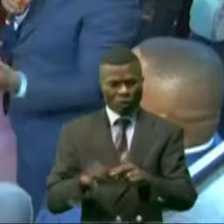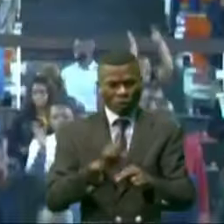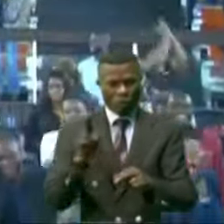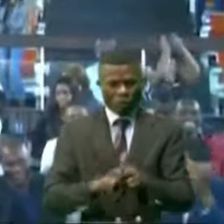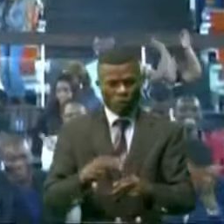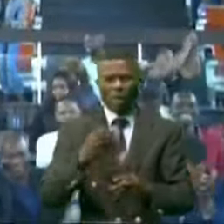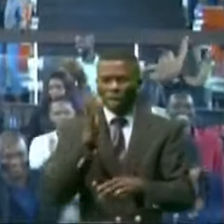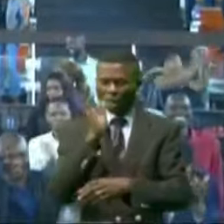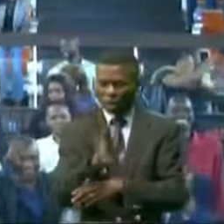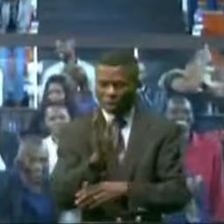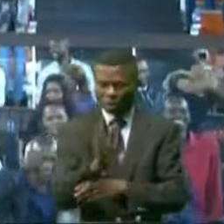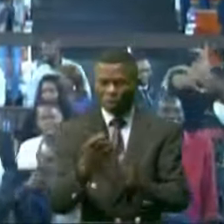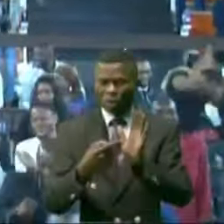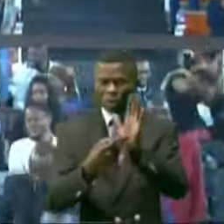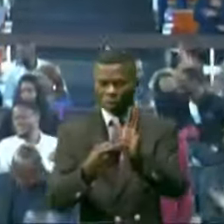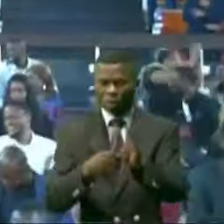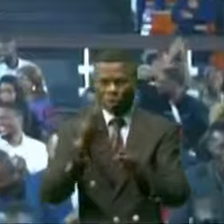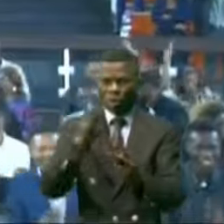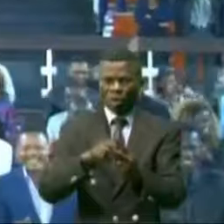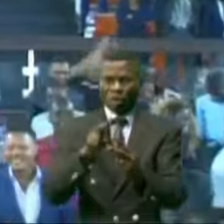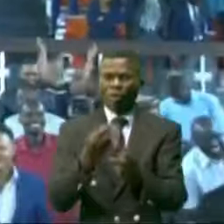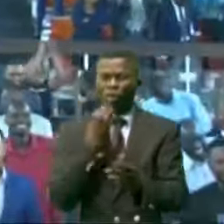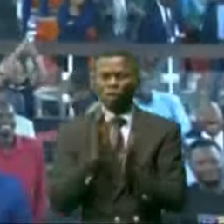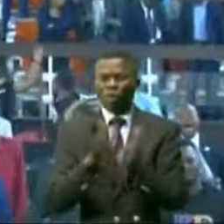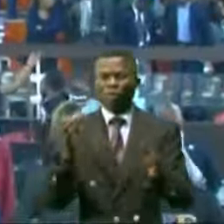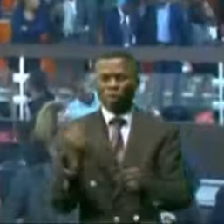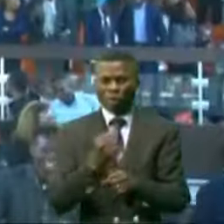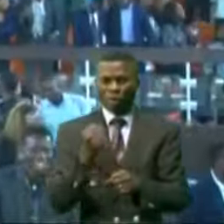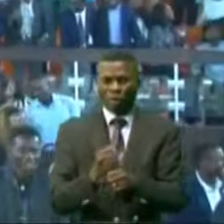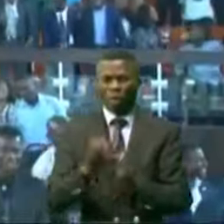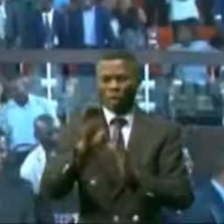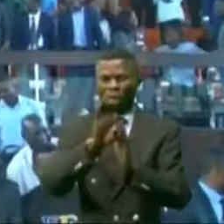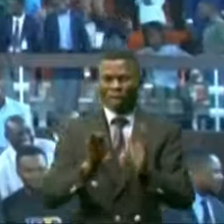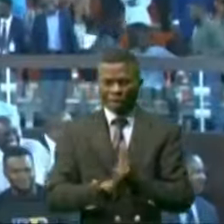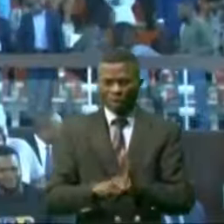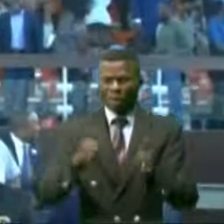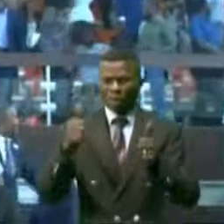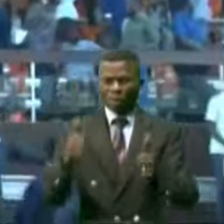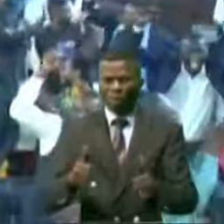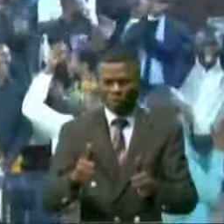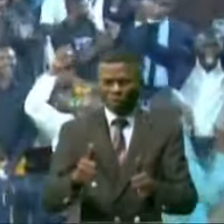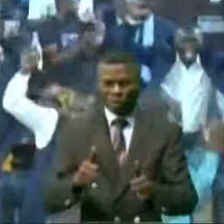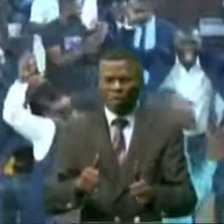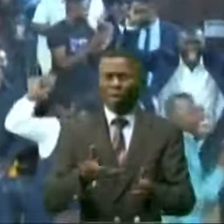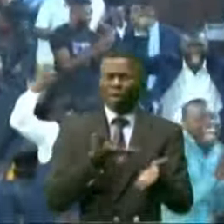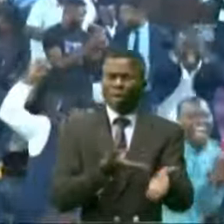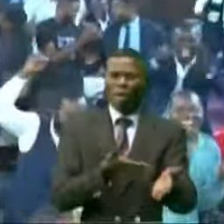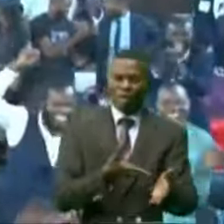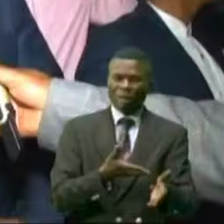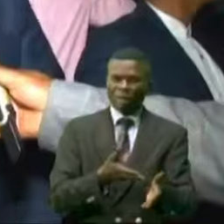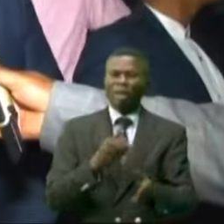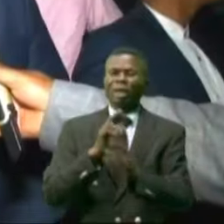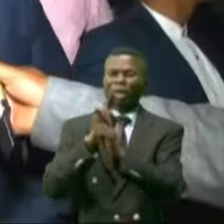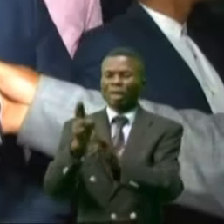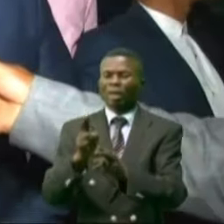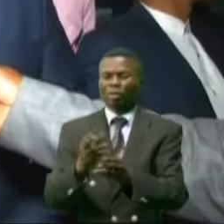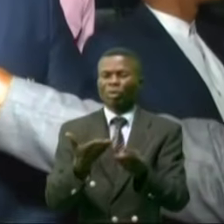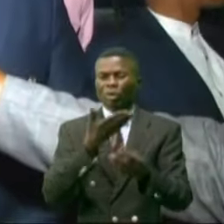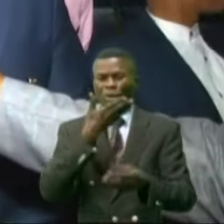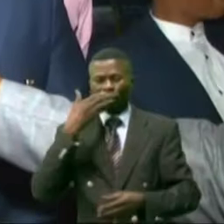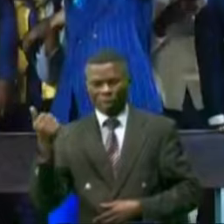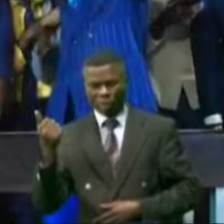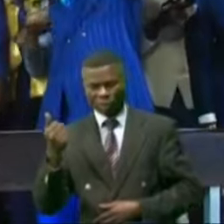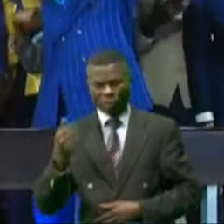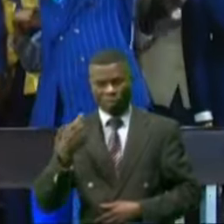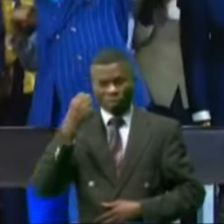données dans l'optique de garantir aux inspecteurs de travail les conditions optimales devant favoriser un bon rendement. J'ai compris que